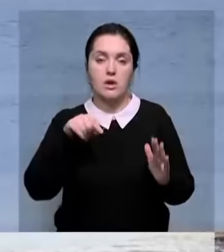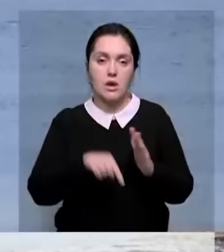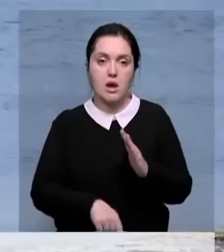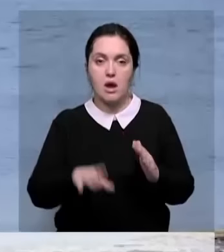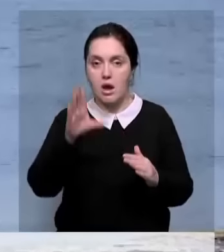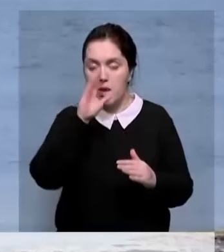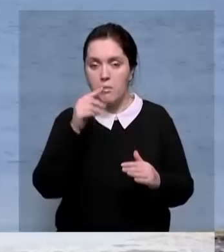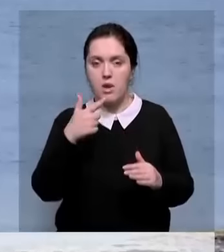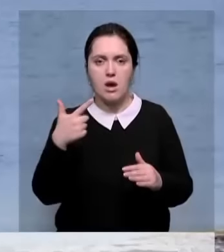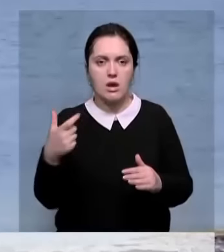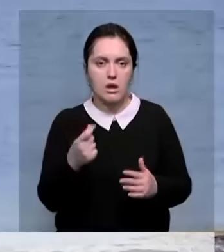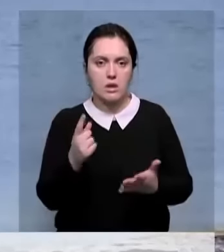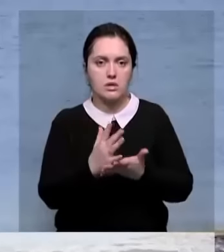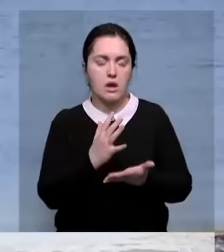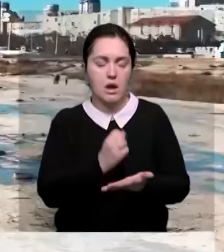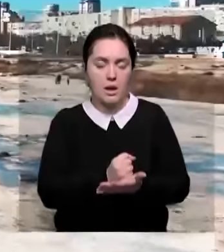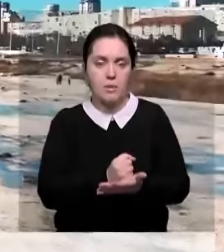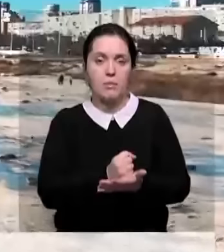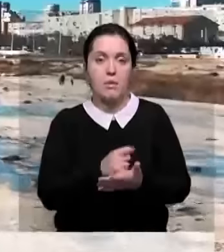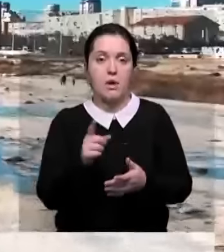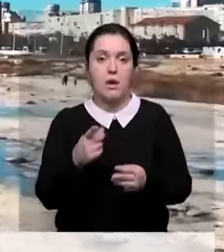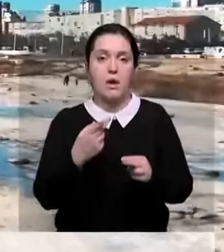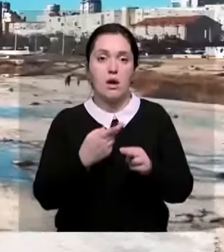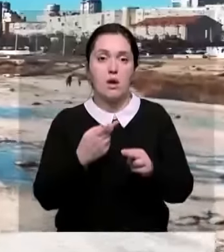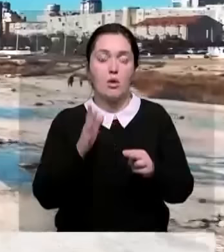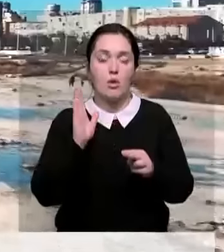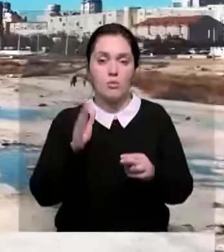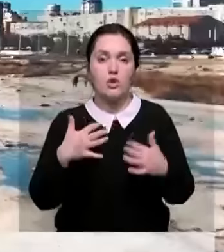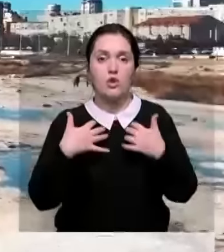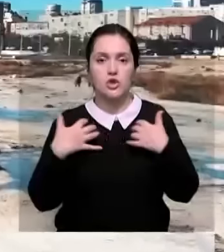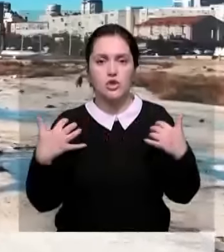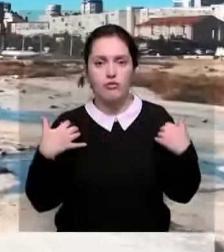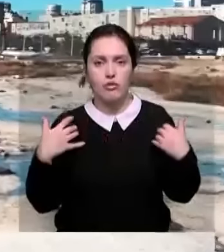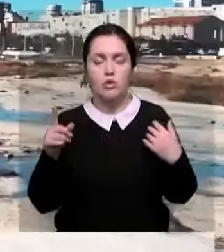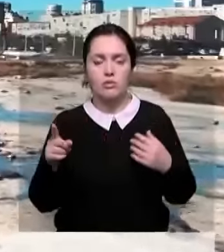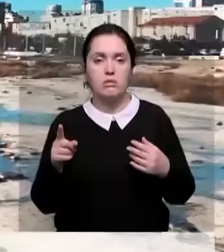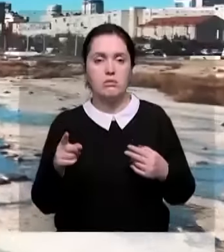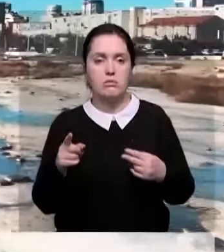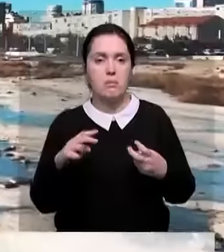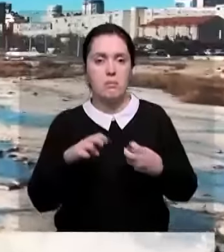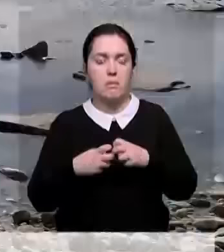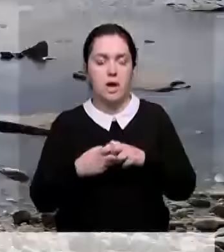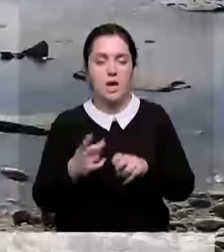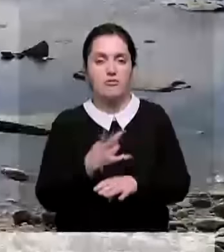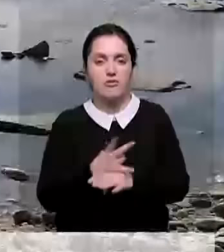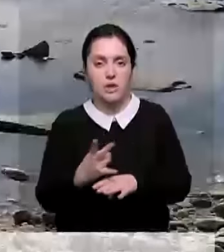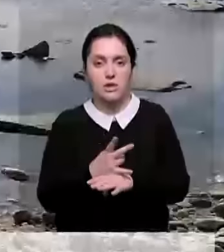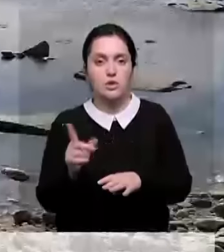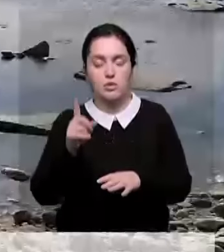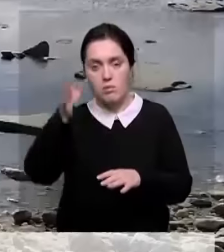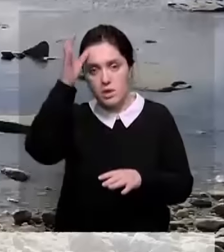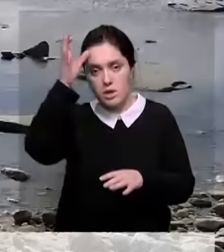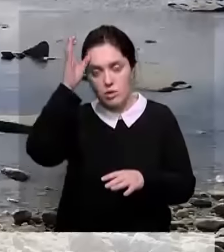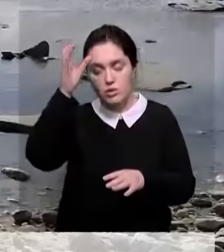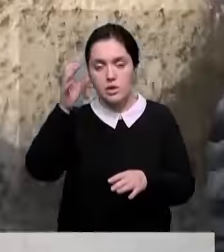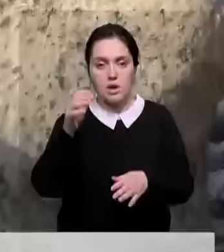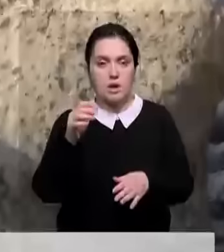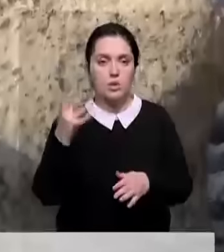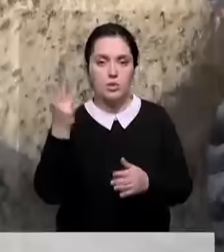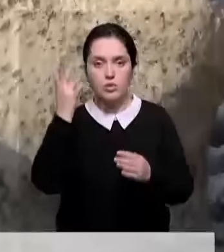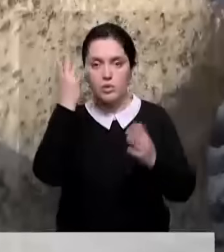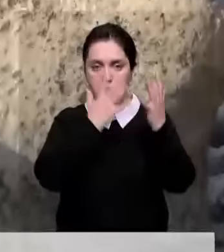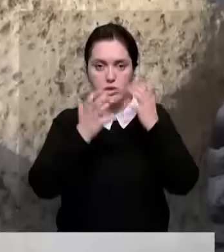газы, говорят ученые. И это грозит существованию животного и растительного миров. Чтобы научно обосновать эти гипотезы, нужны